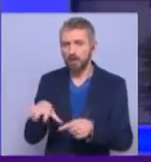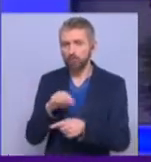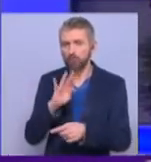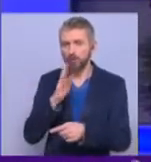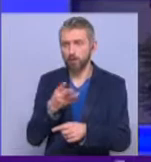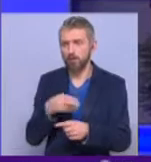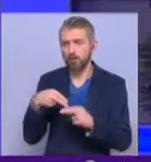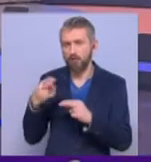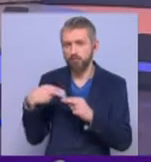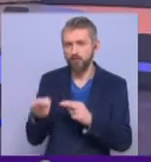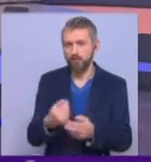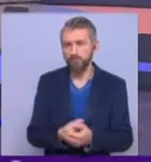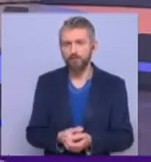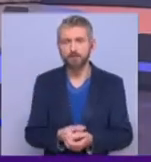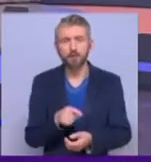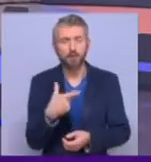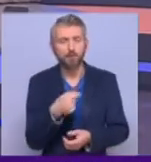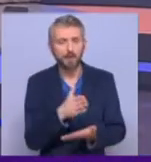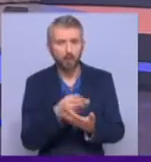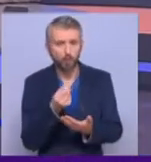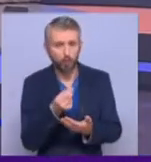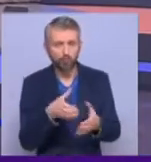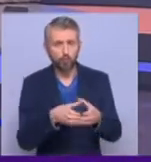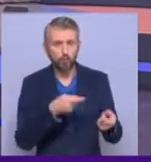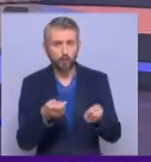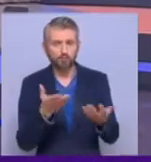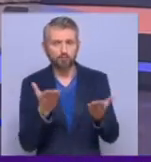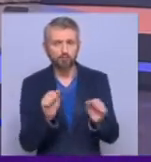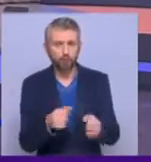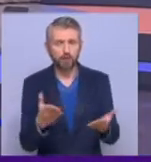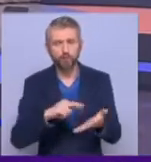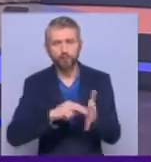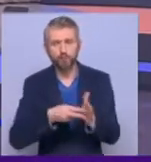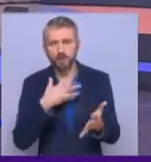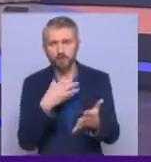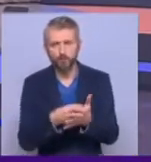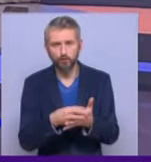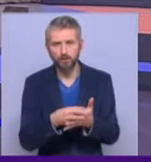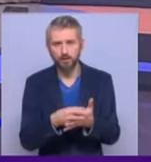года расплачиваемся. То там, де лежать гроші, тобто уряд може якось там планувати своє